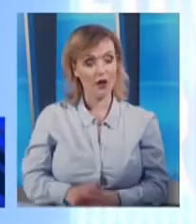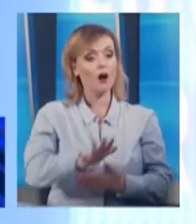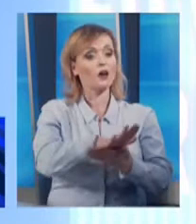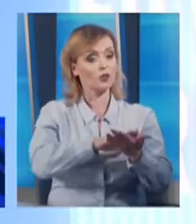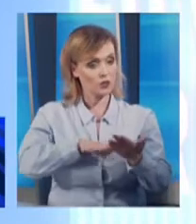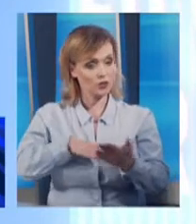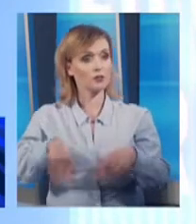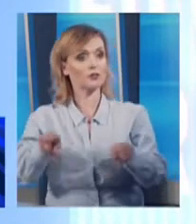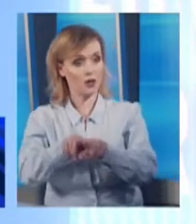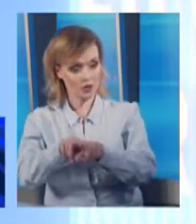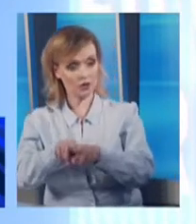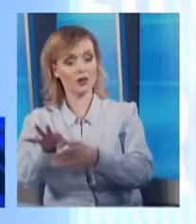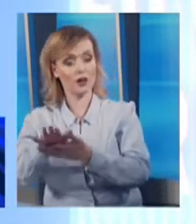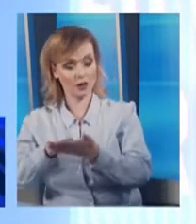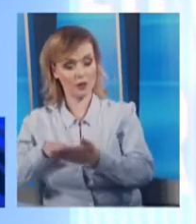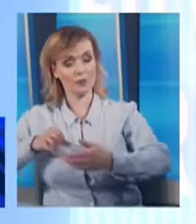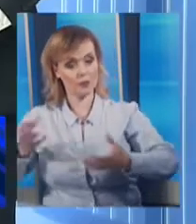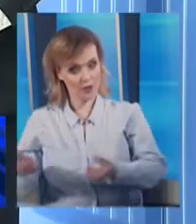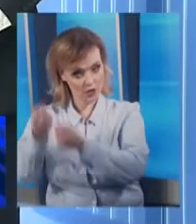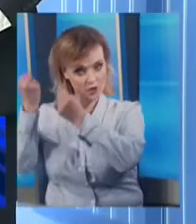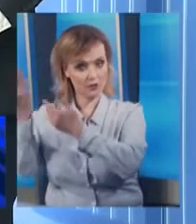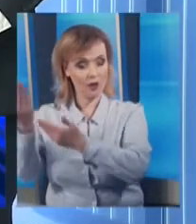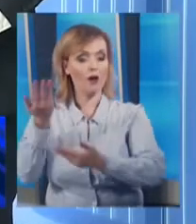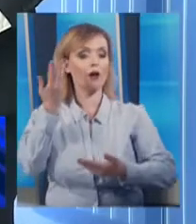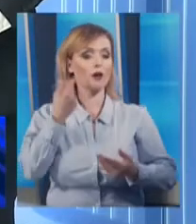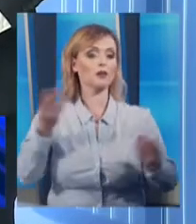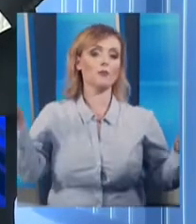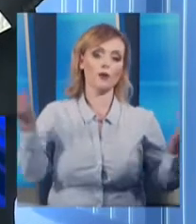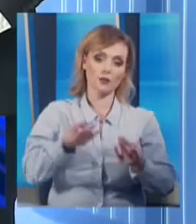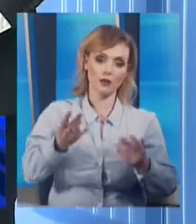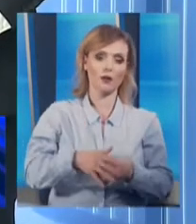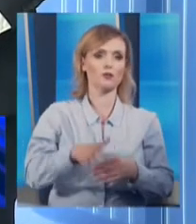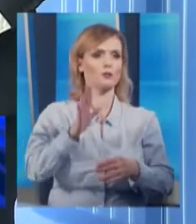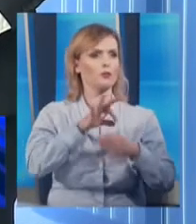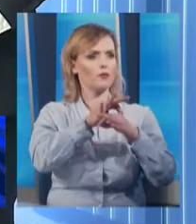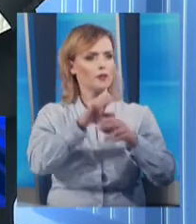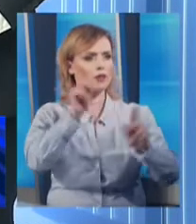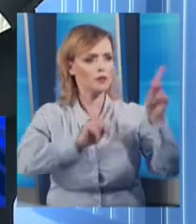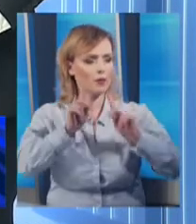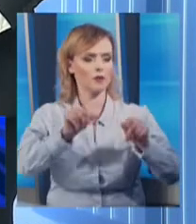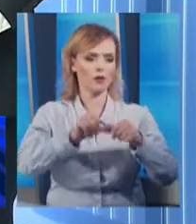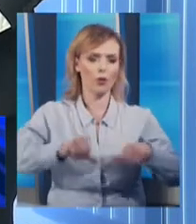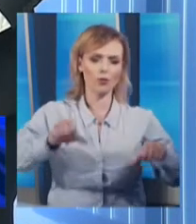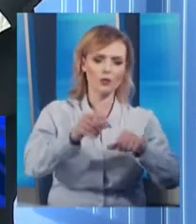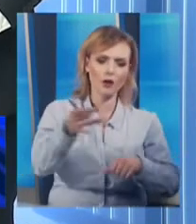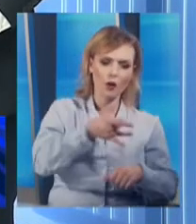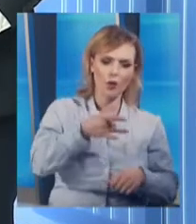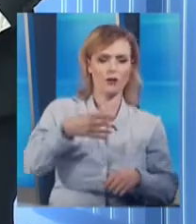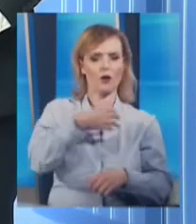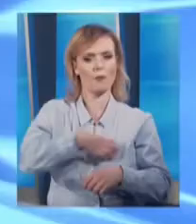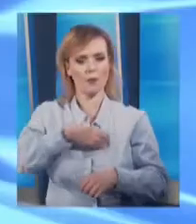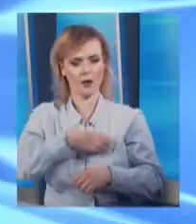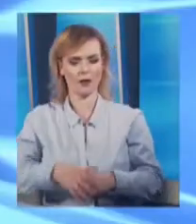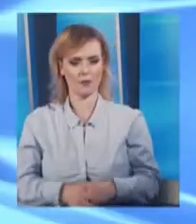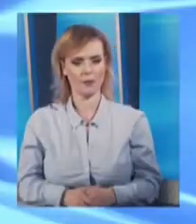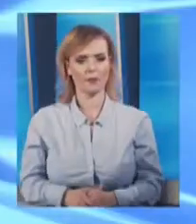în aceeași manieră să ne susținem și atunci când va fi vorba de consiliile raionale, primării și așa mai departe. Da. Propun să